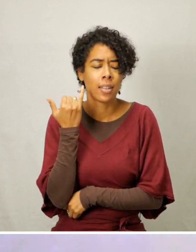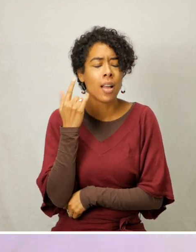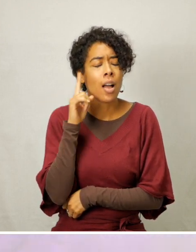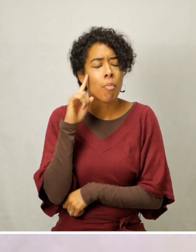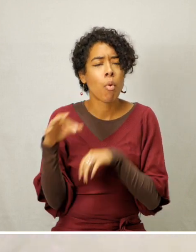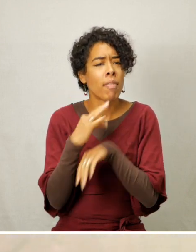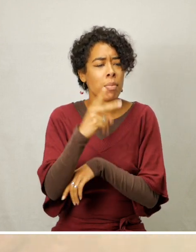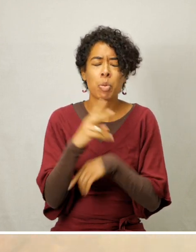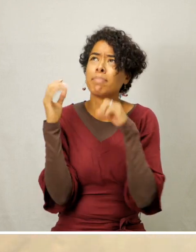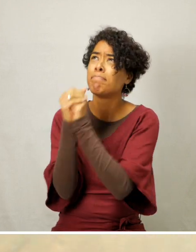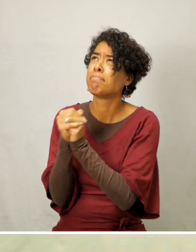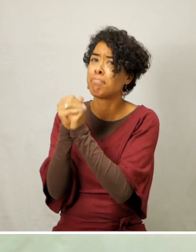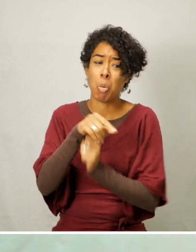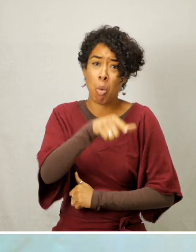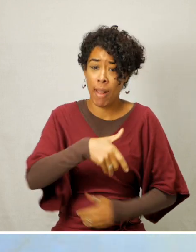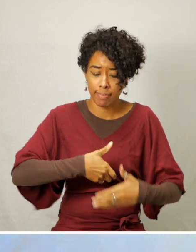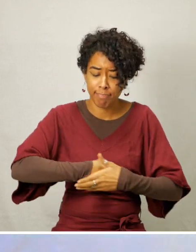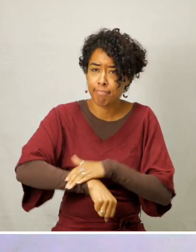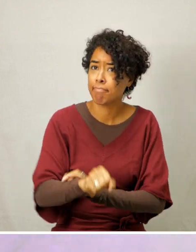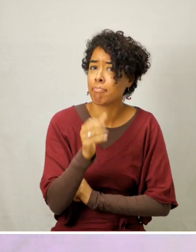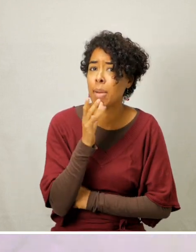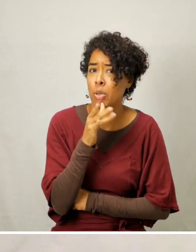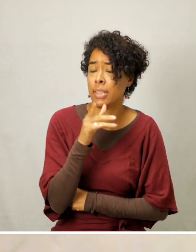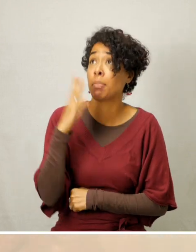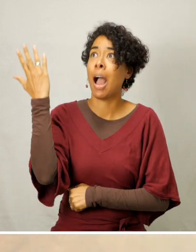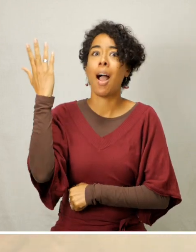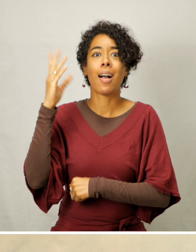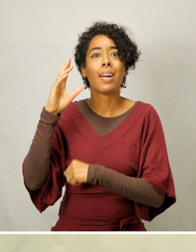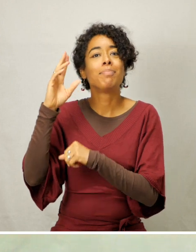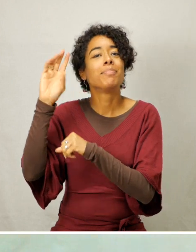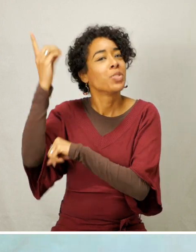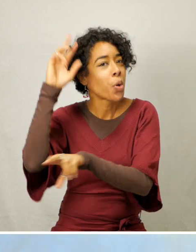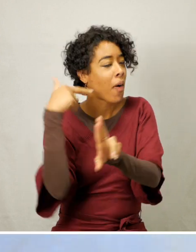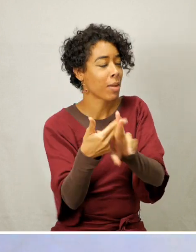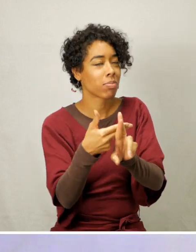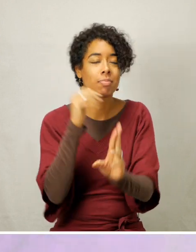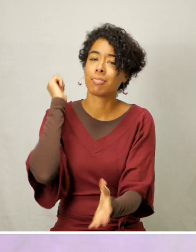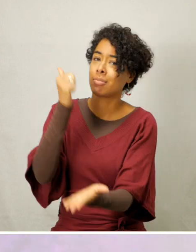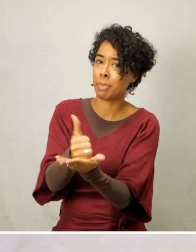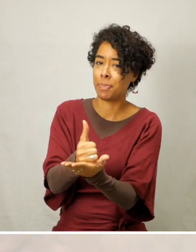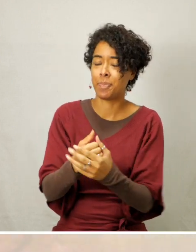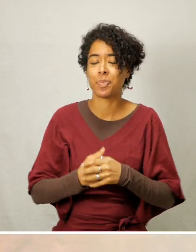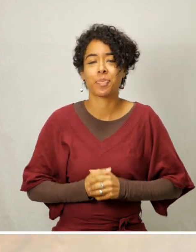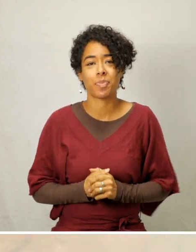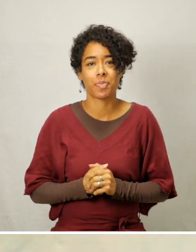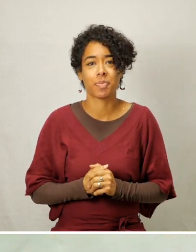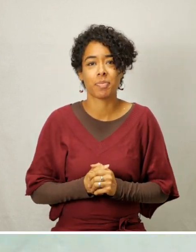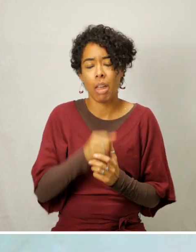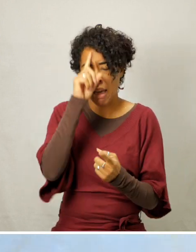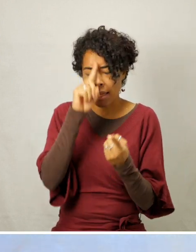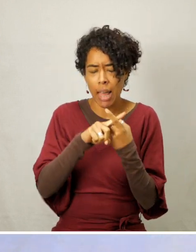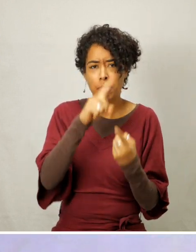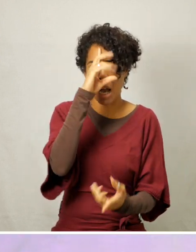elle était stérile, et l'Éternel l'exauça. Amen. On va parler aujourd'hui de la foi et de